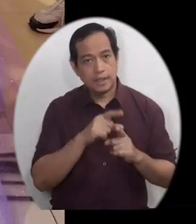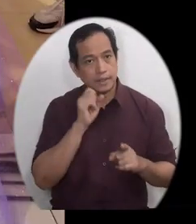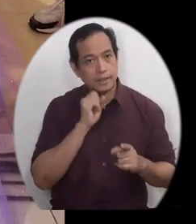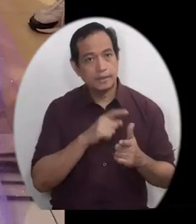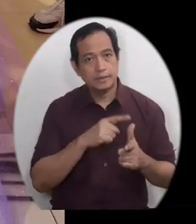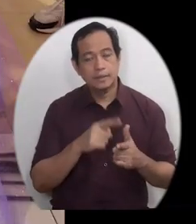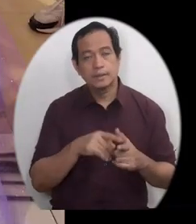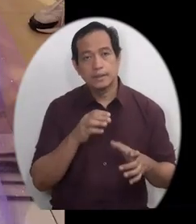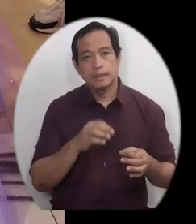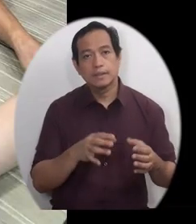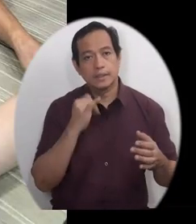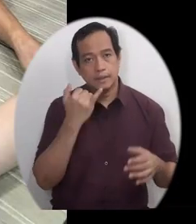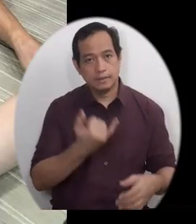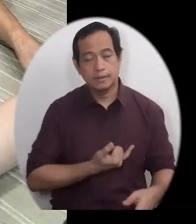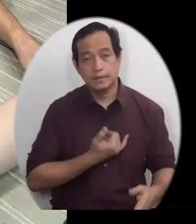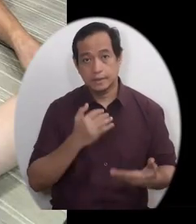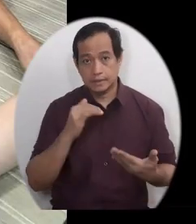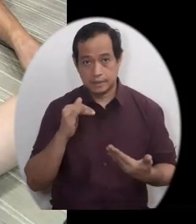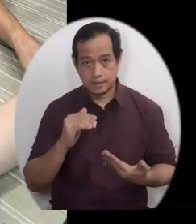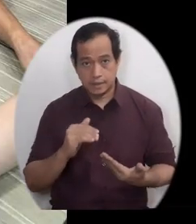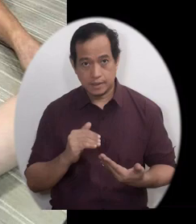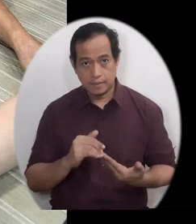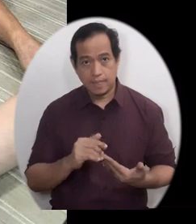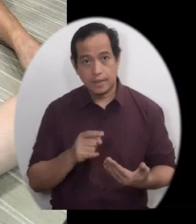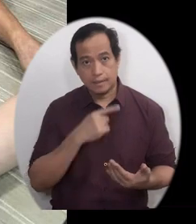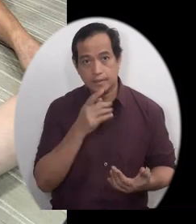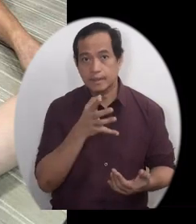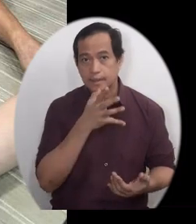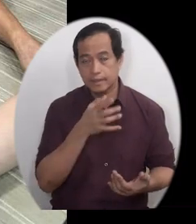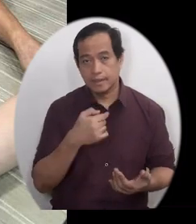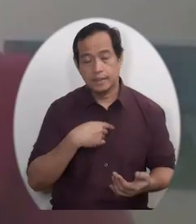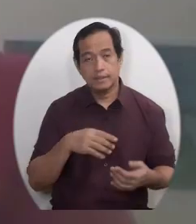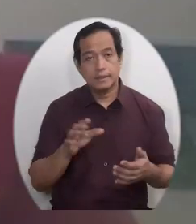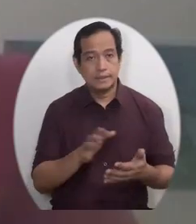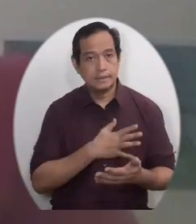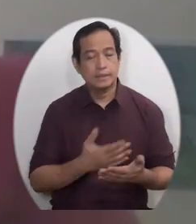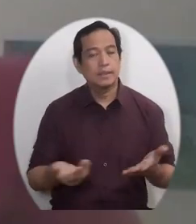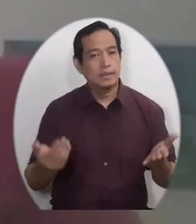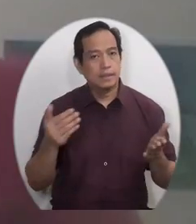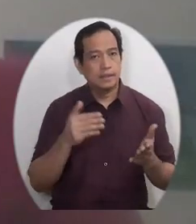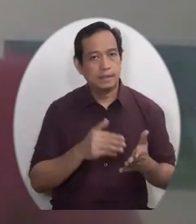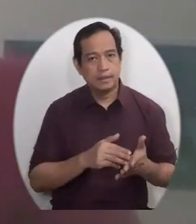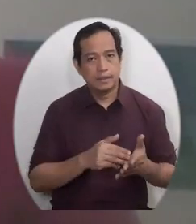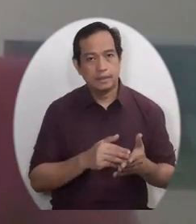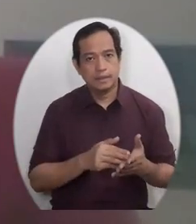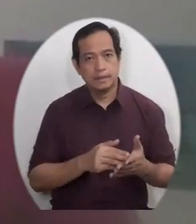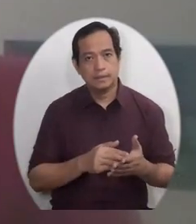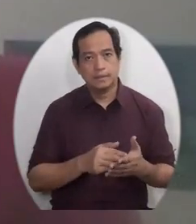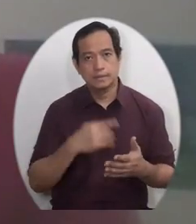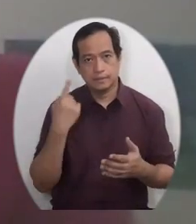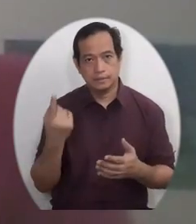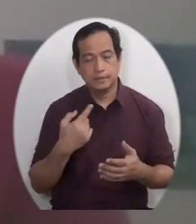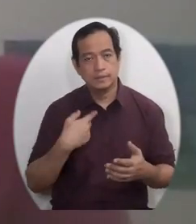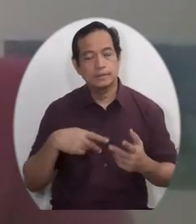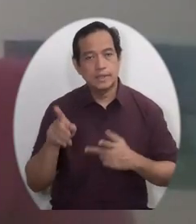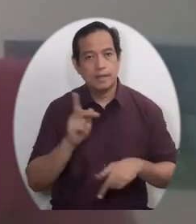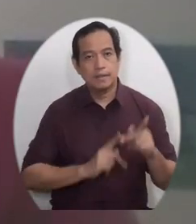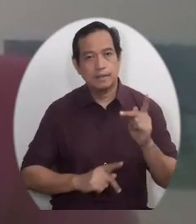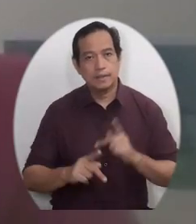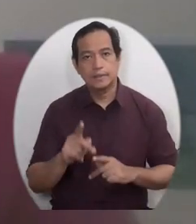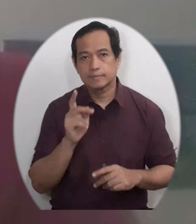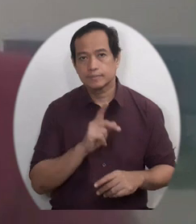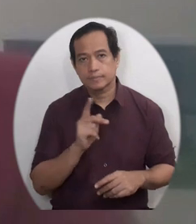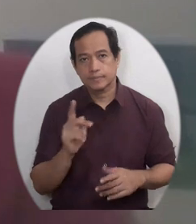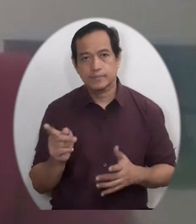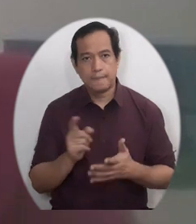sa kapwa, kumahan, Mami, kakanta na naman ako, gano'n. Lagi siya may performance sa kapwa ko, Mahal.